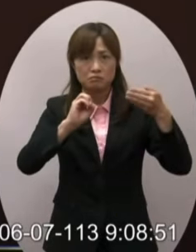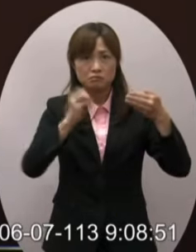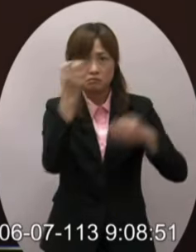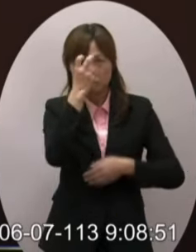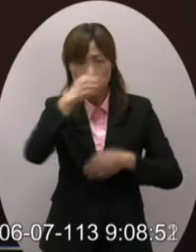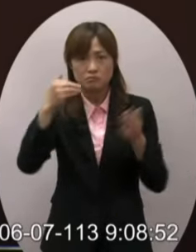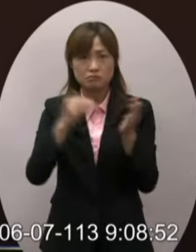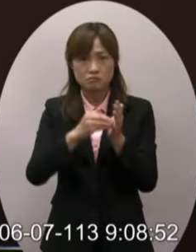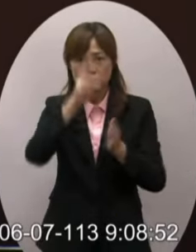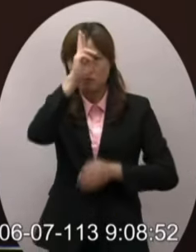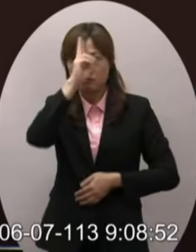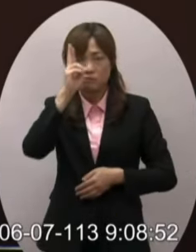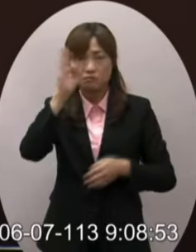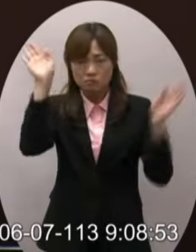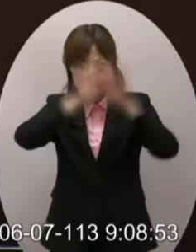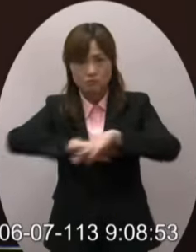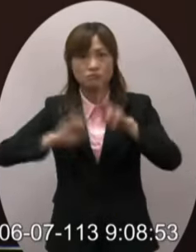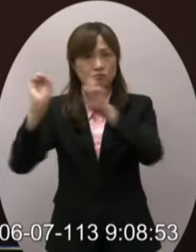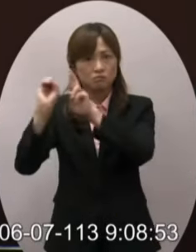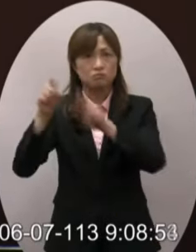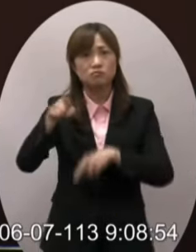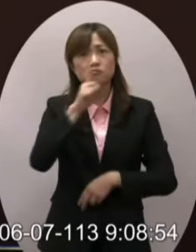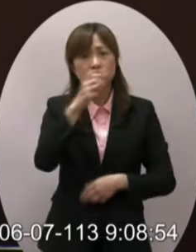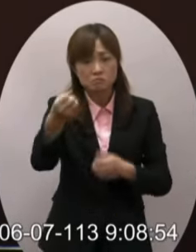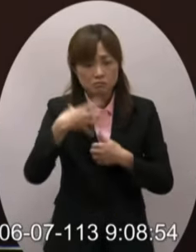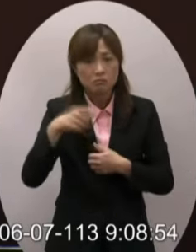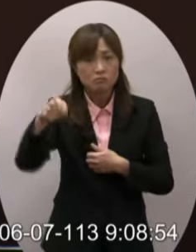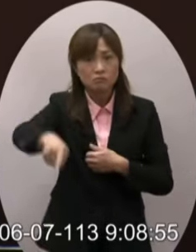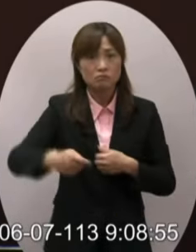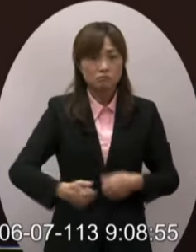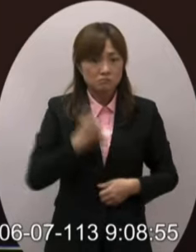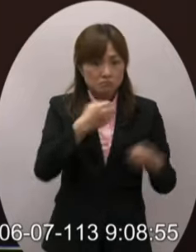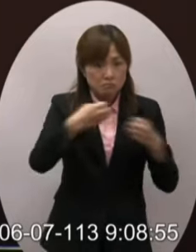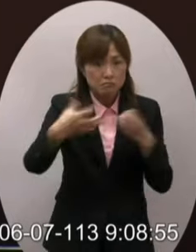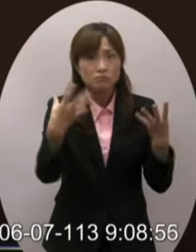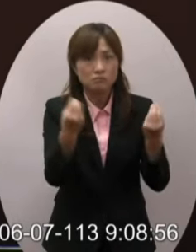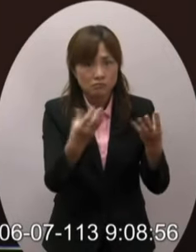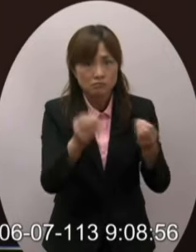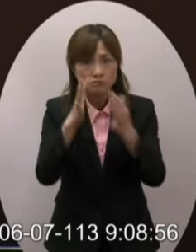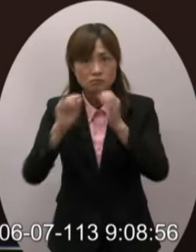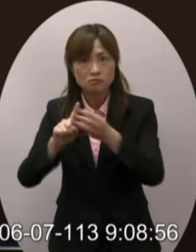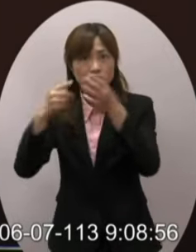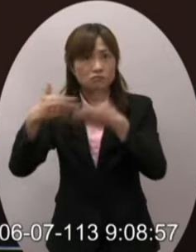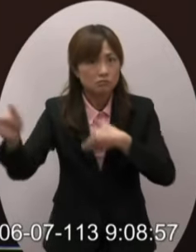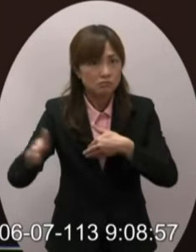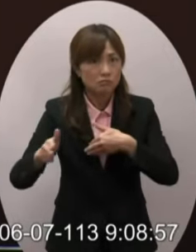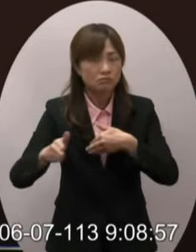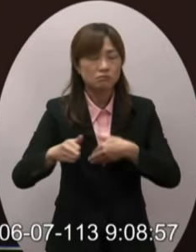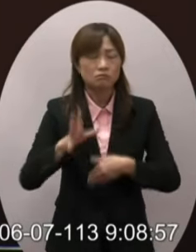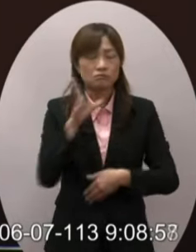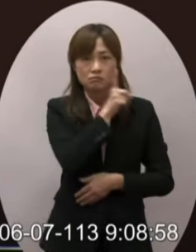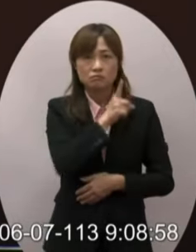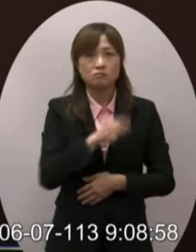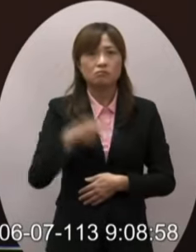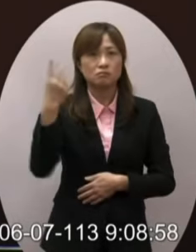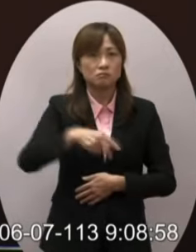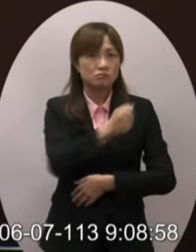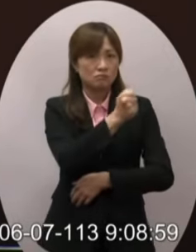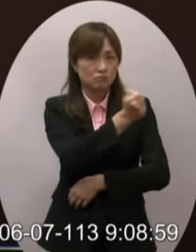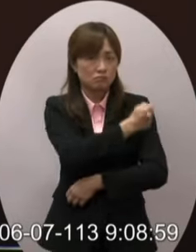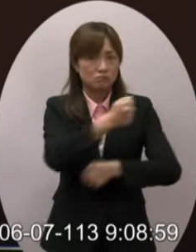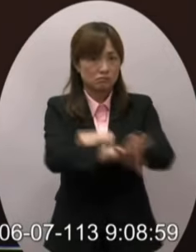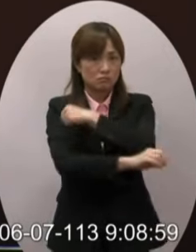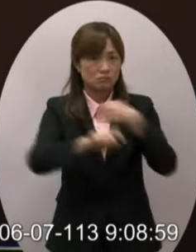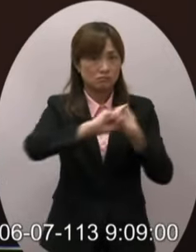到12点。你跟我讲没有实质讨论，违反民主原则。那你们的劳基法、鸟笼公